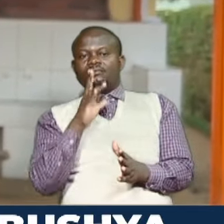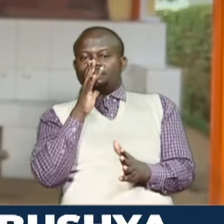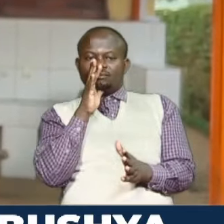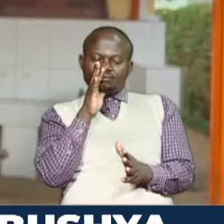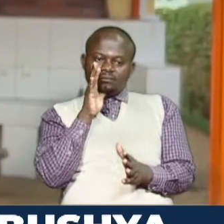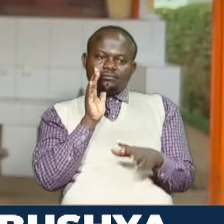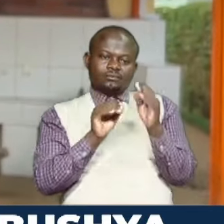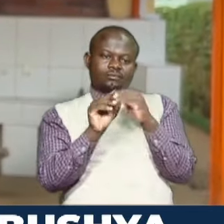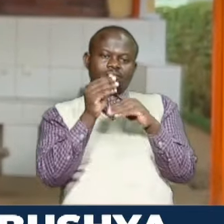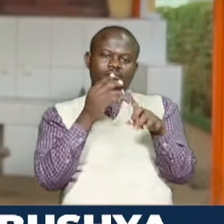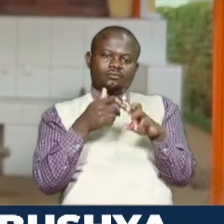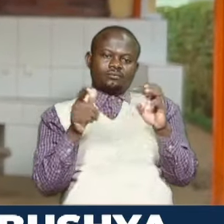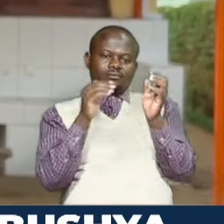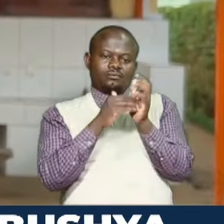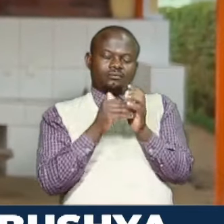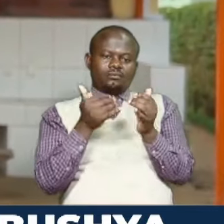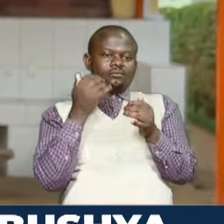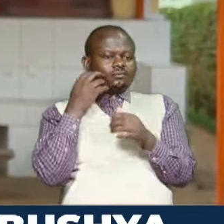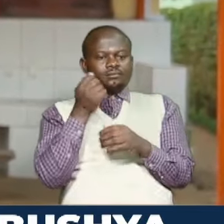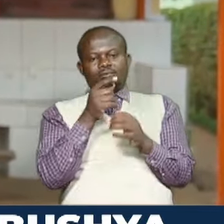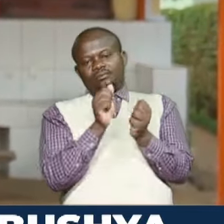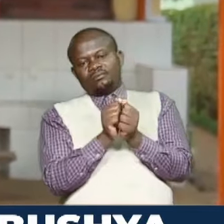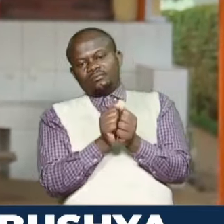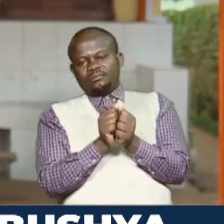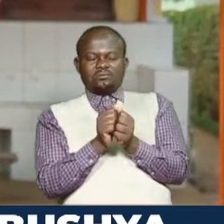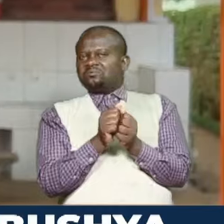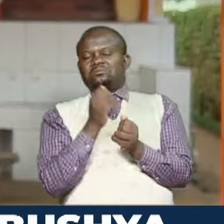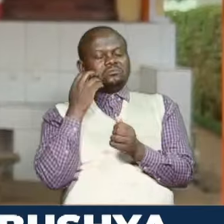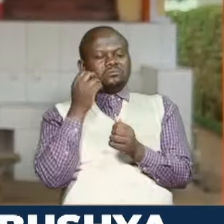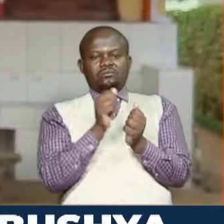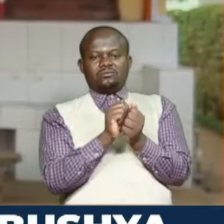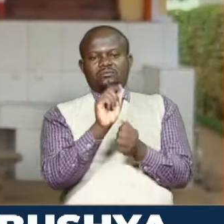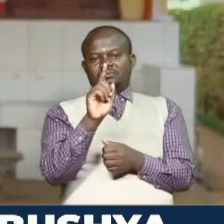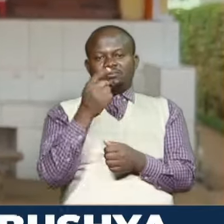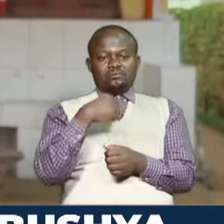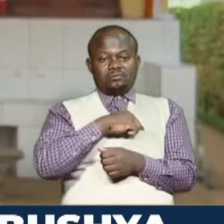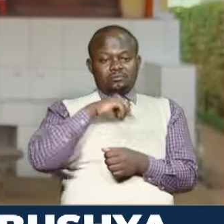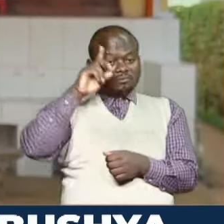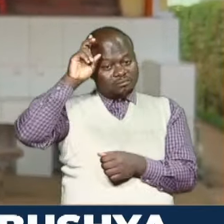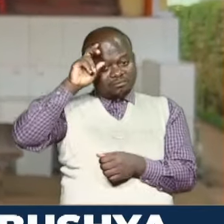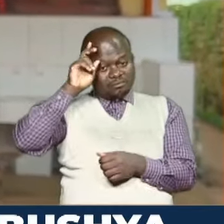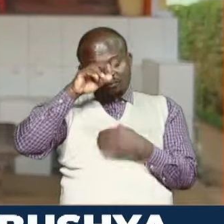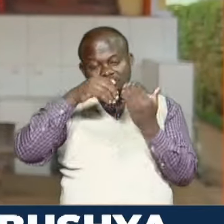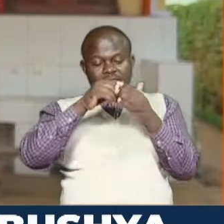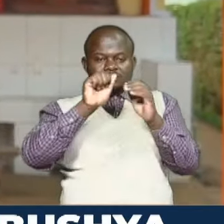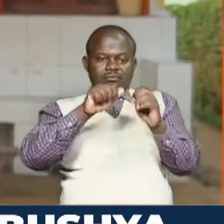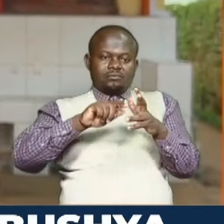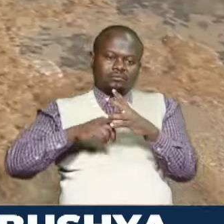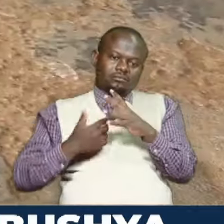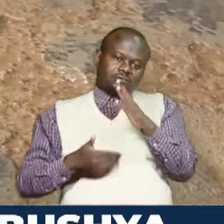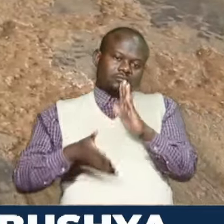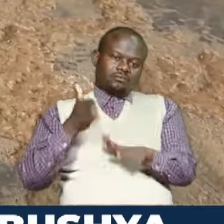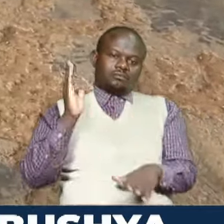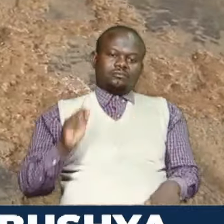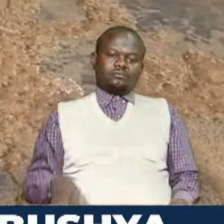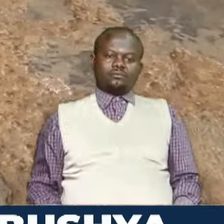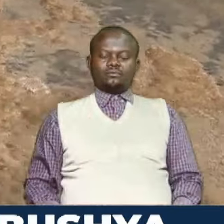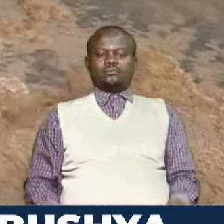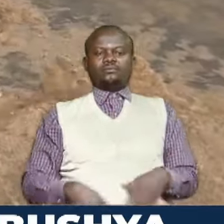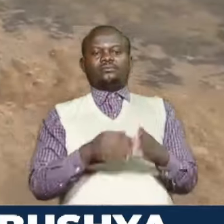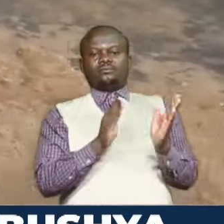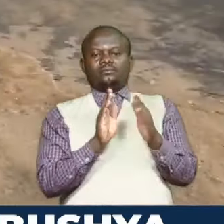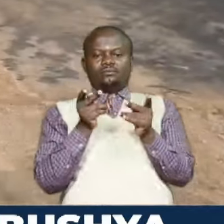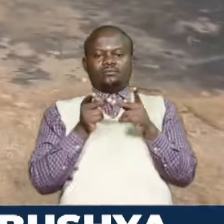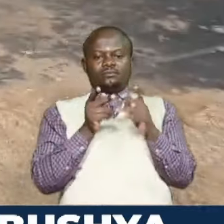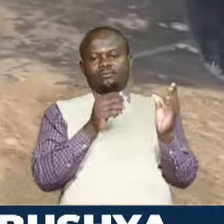byatinze mu masoko ariko muri uku kwezi kwa cumi kwa cumi na kumwe nibwira ko bishobora kuba bitangiye kubakwa hari gutegurwa